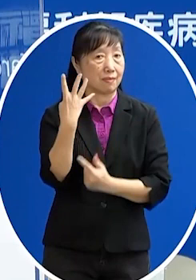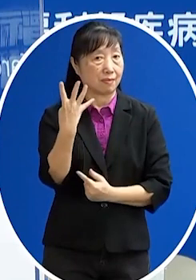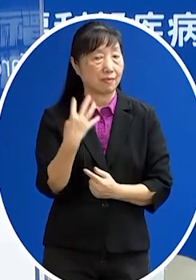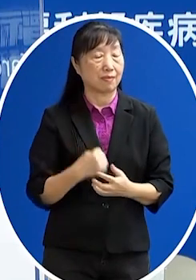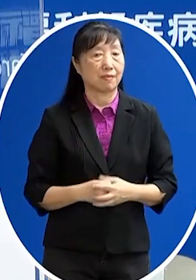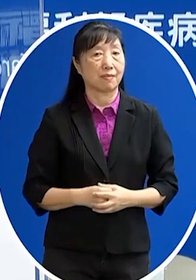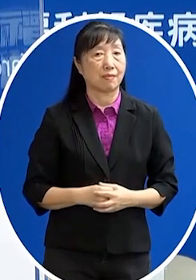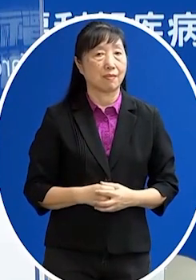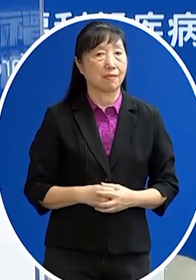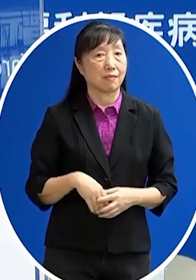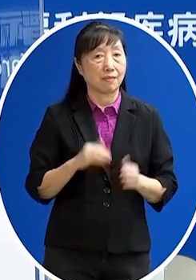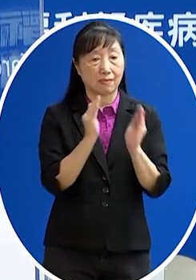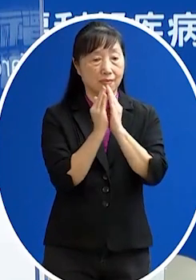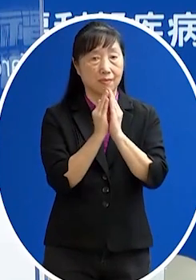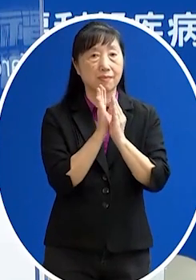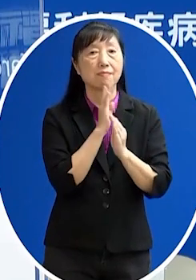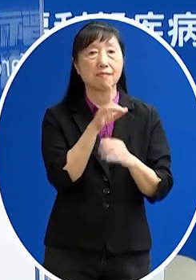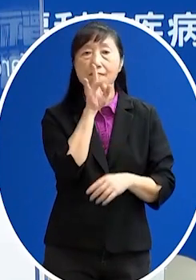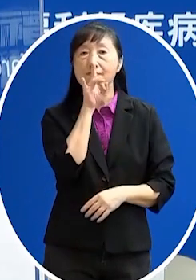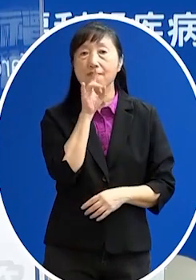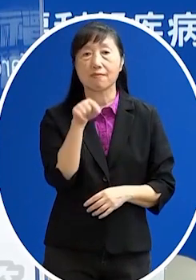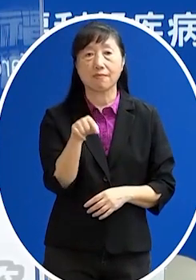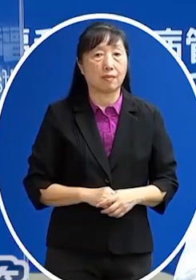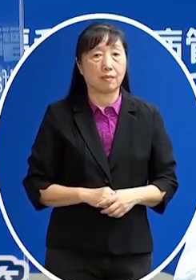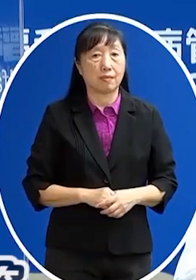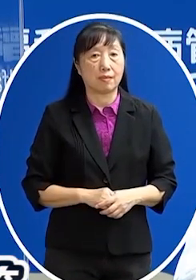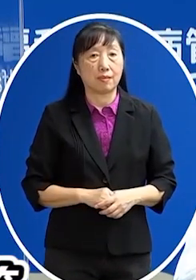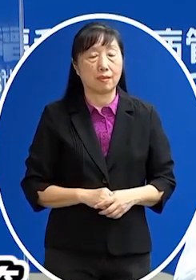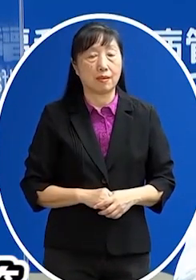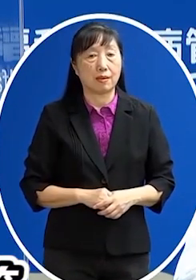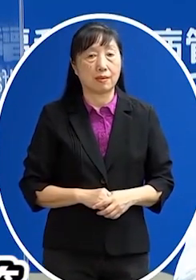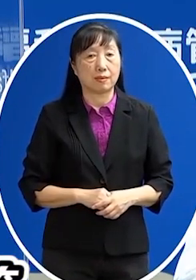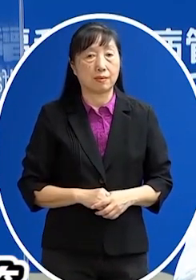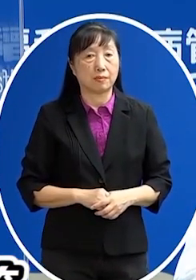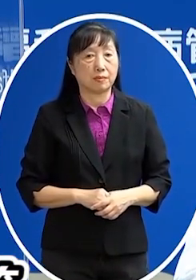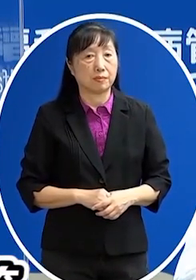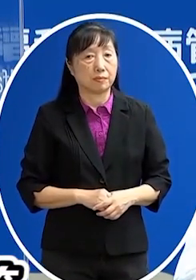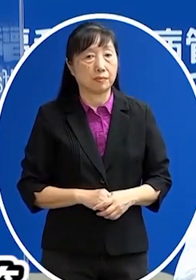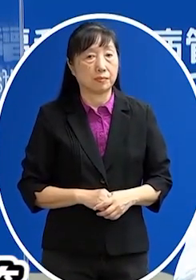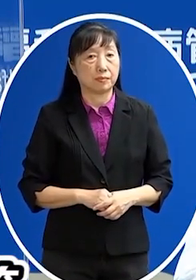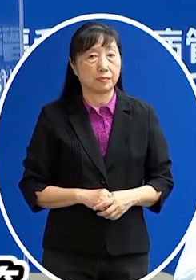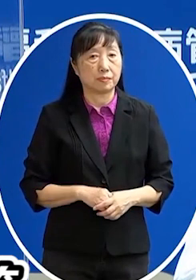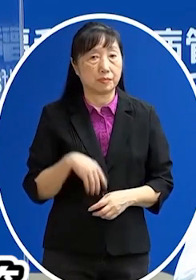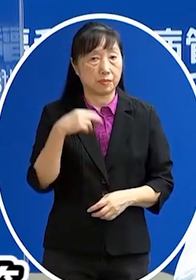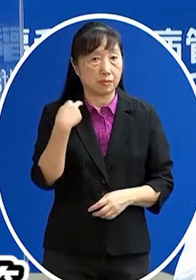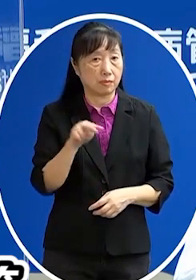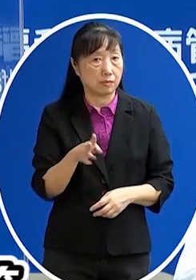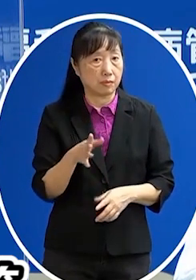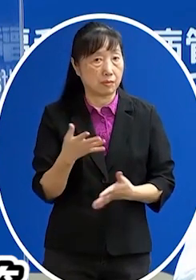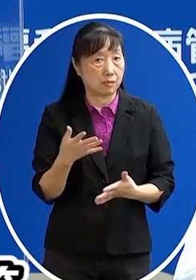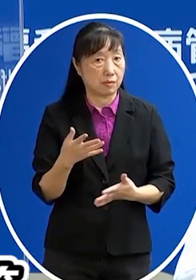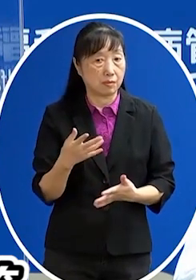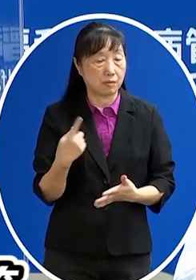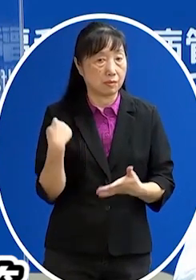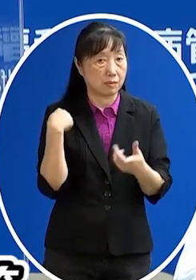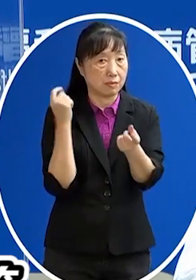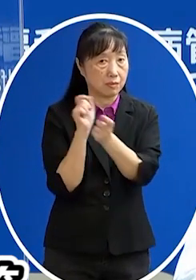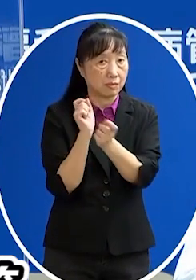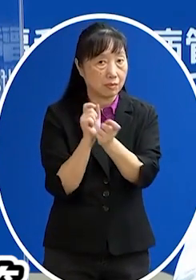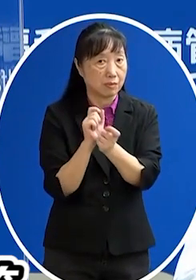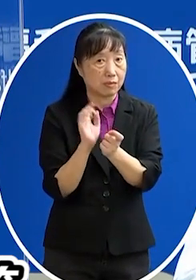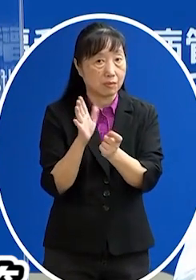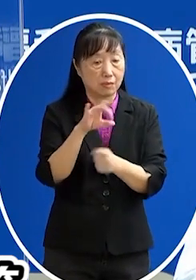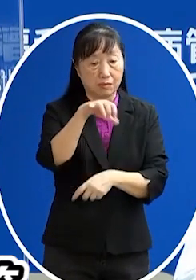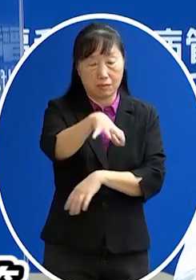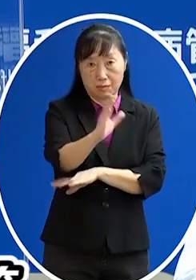有4名，哈，那桃园市、台中市各1例。然后另外，针对近来哈相关的一些在